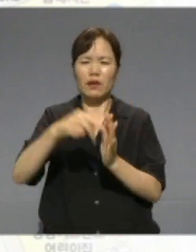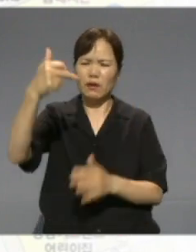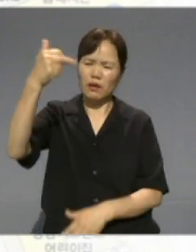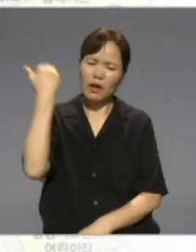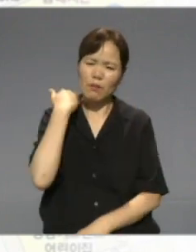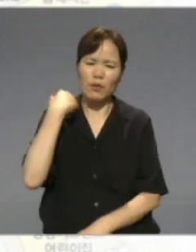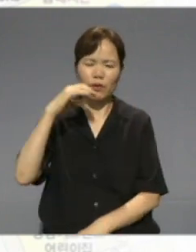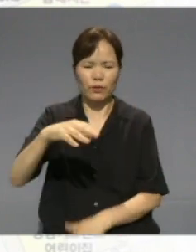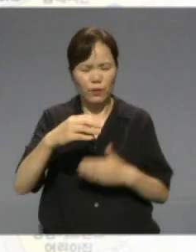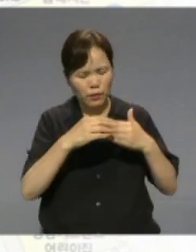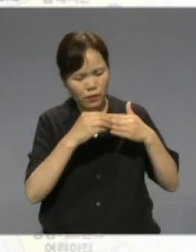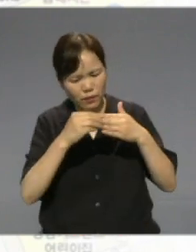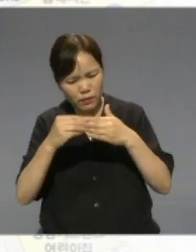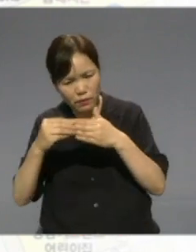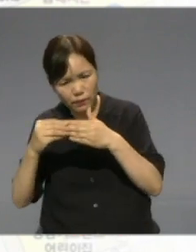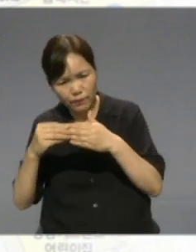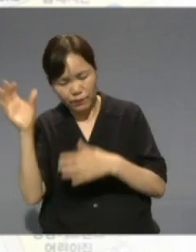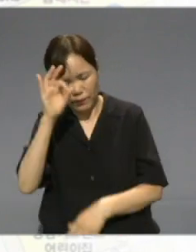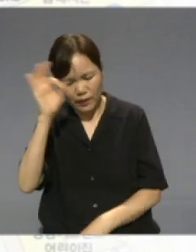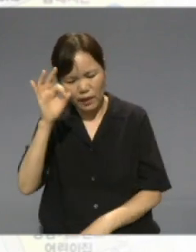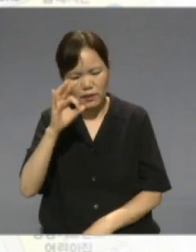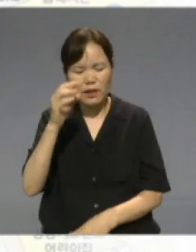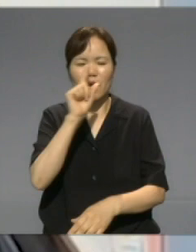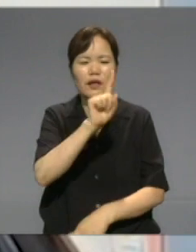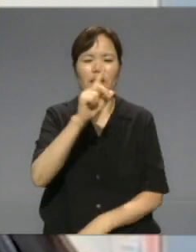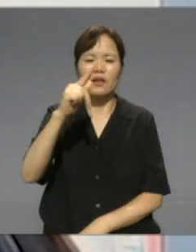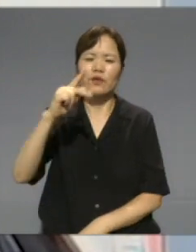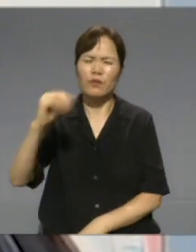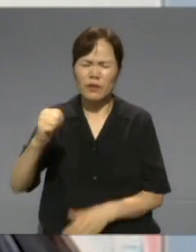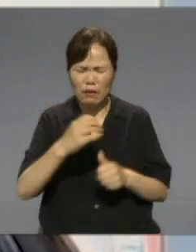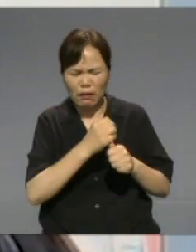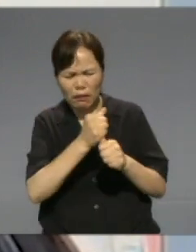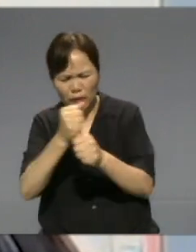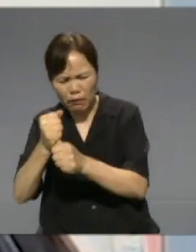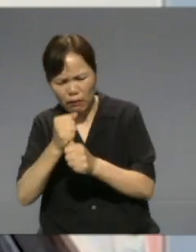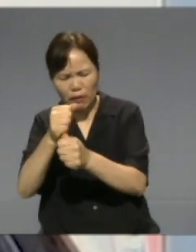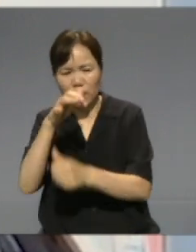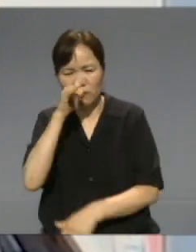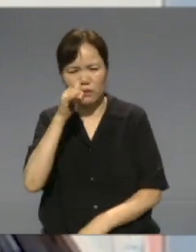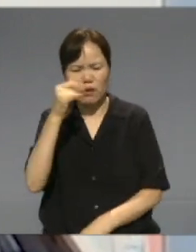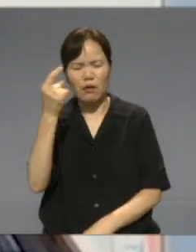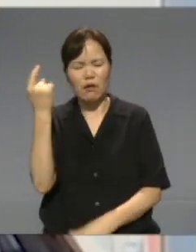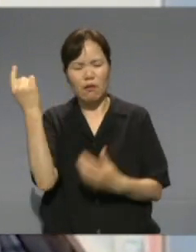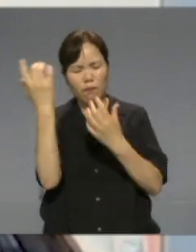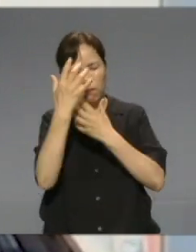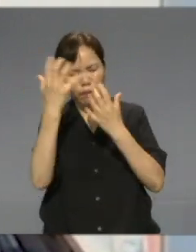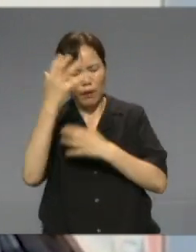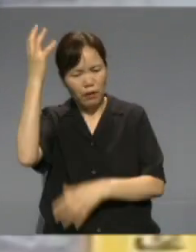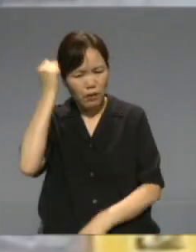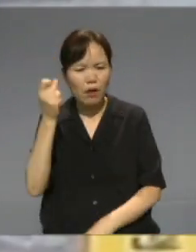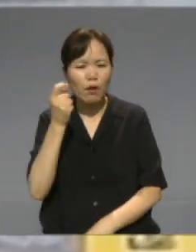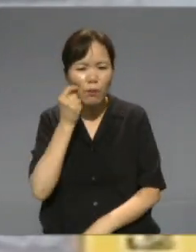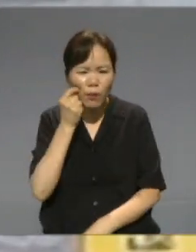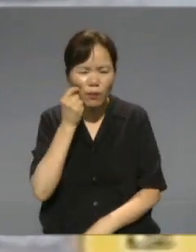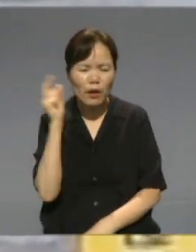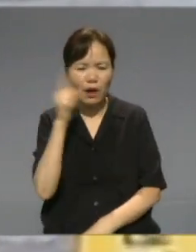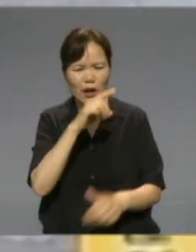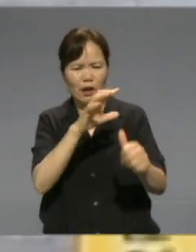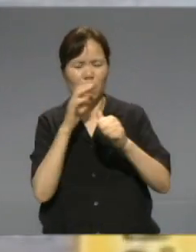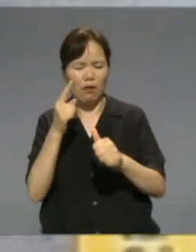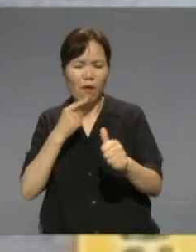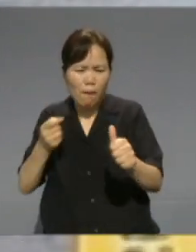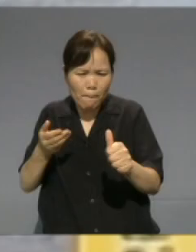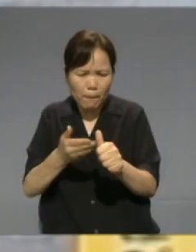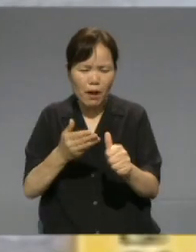1km 가까이 취객을 끌고 다니기도 했습니다 만취에 기억하지 못한다는 점을 악용해 공갈